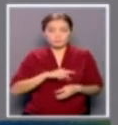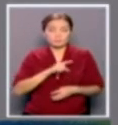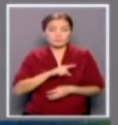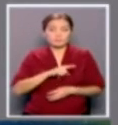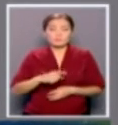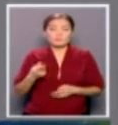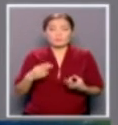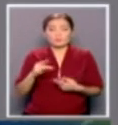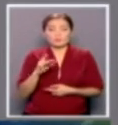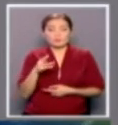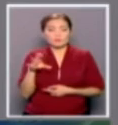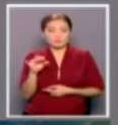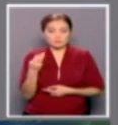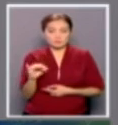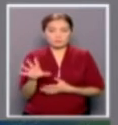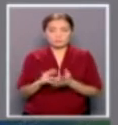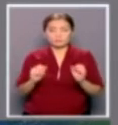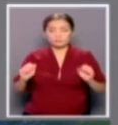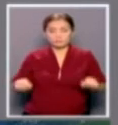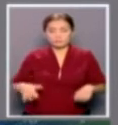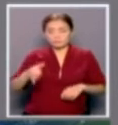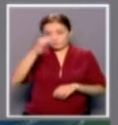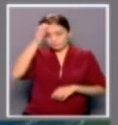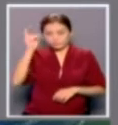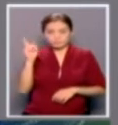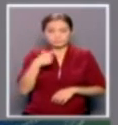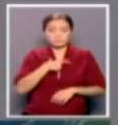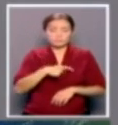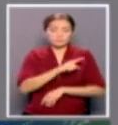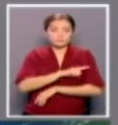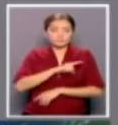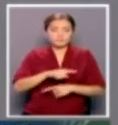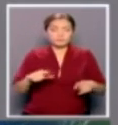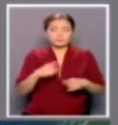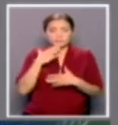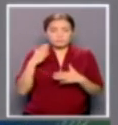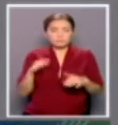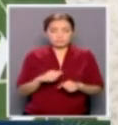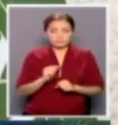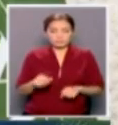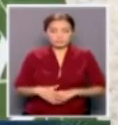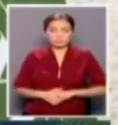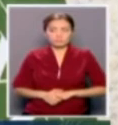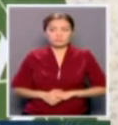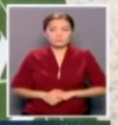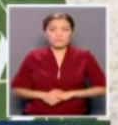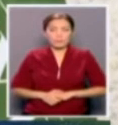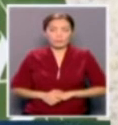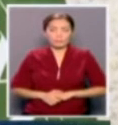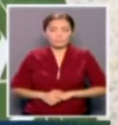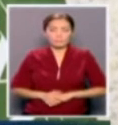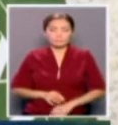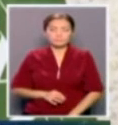мінезінен Достоевскийді көруге болады. Осы тұрғысында ақынның дара болмысын басқа ақындарға ұқсатуға болады ма? Алдар көсе